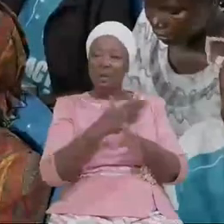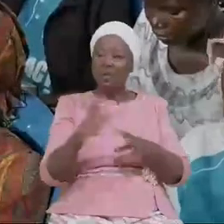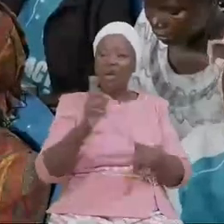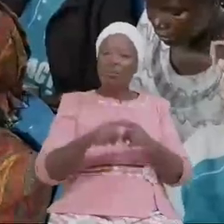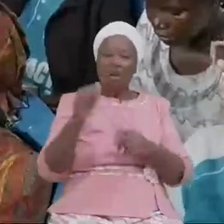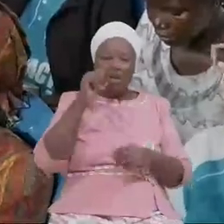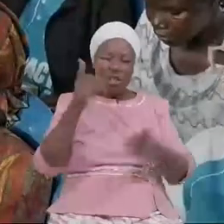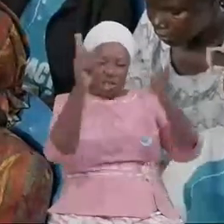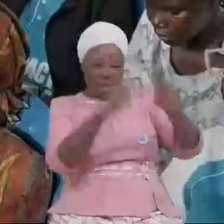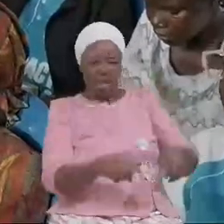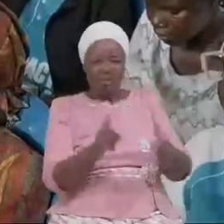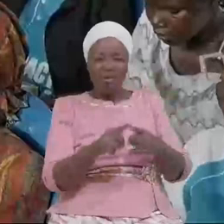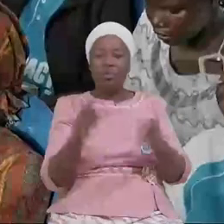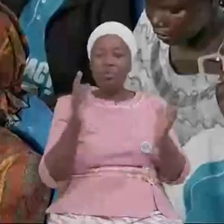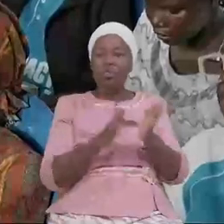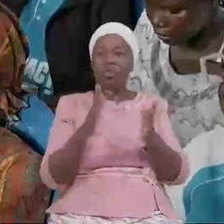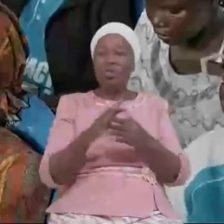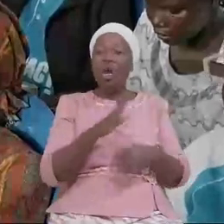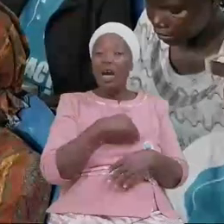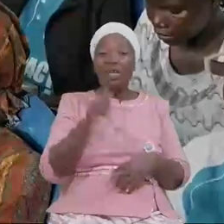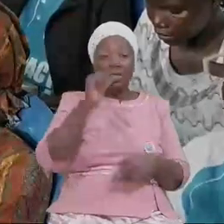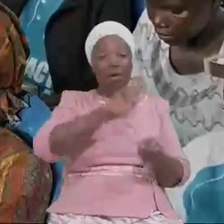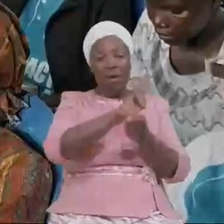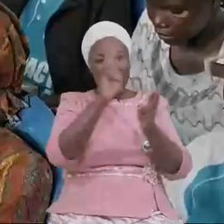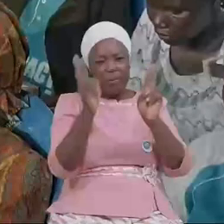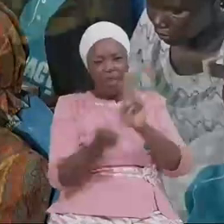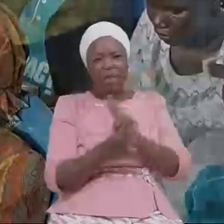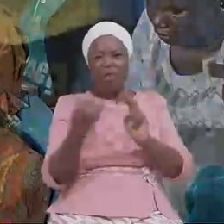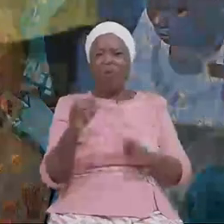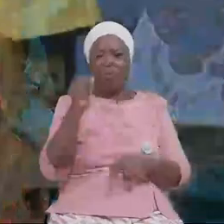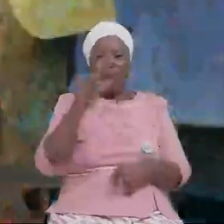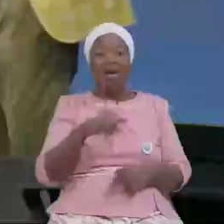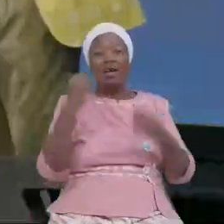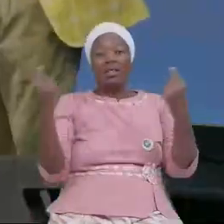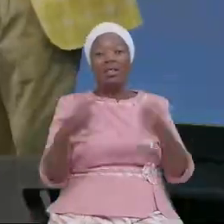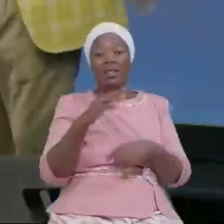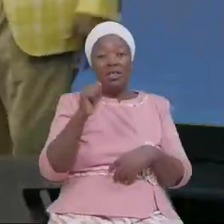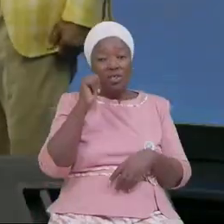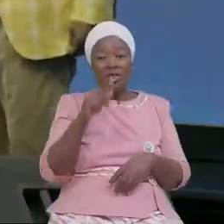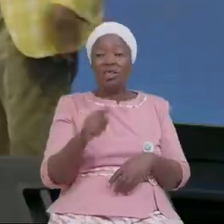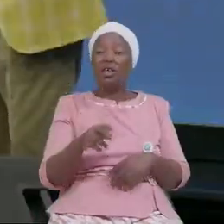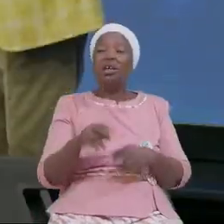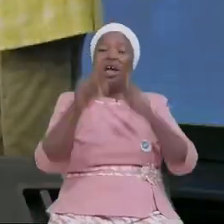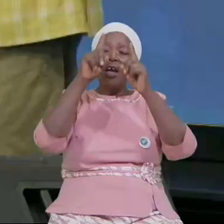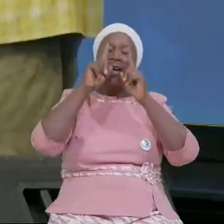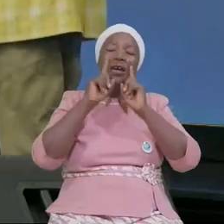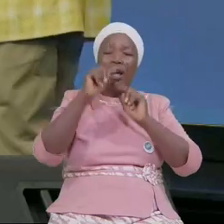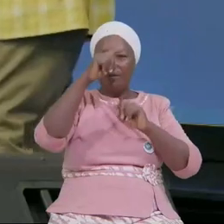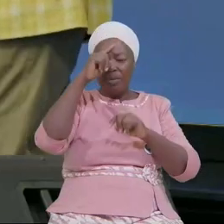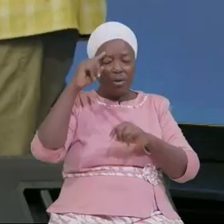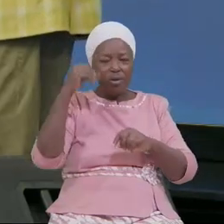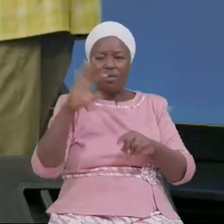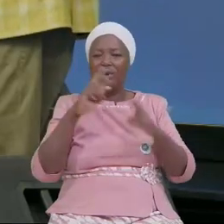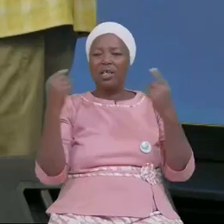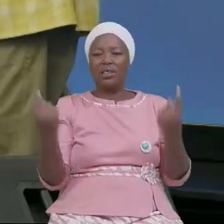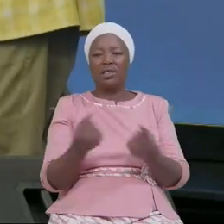elle est venue à Jésus. Elle s'est repentie de ses péchés. Elle a pleuré pour sa vie passée.